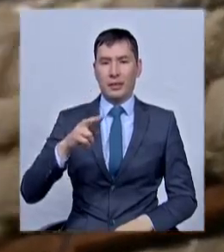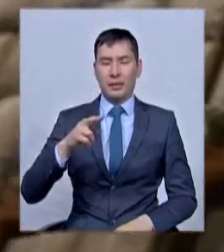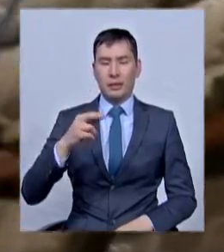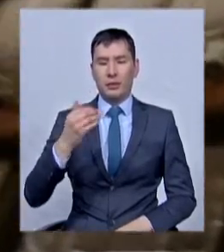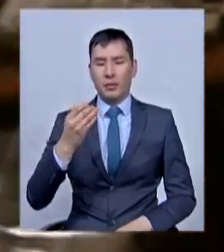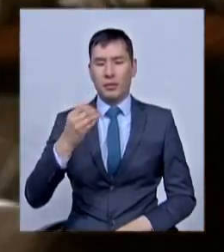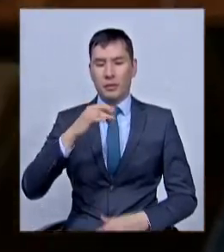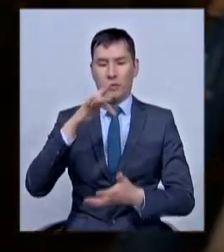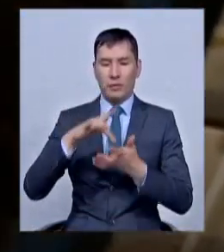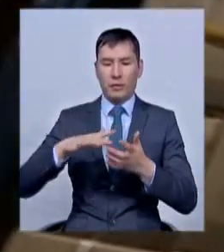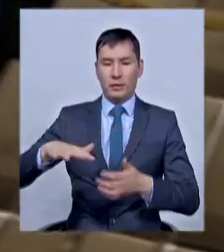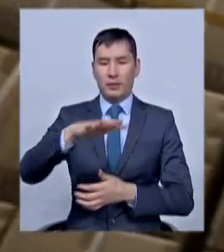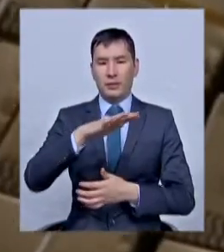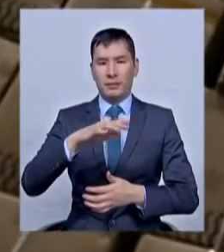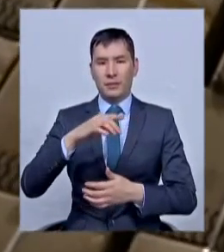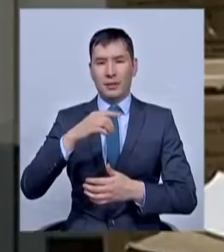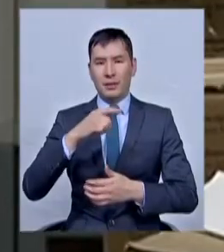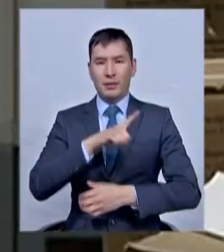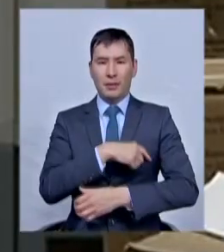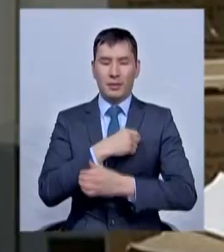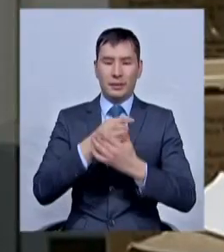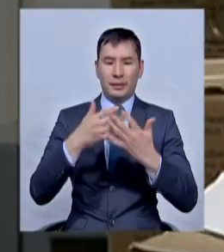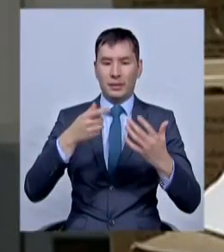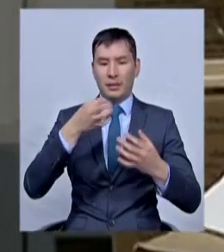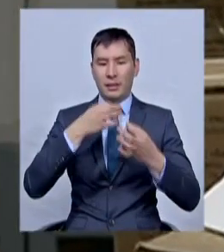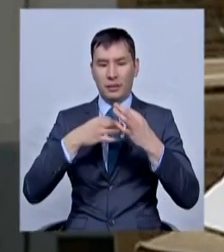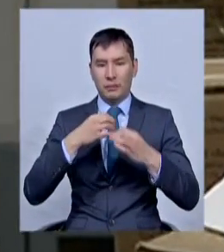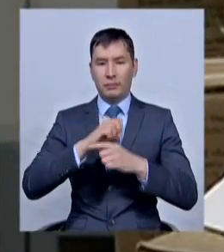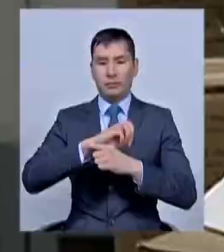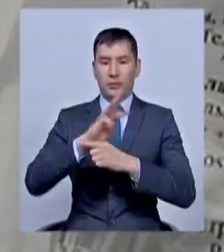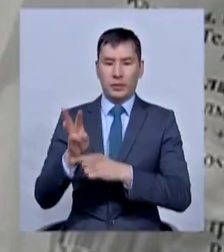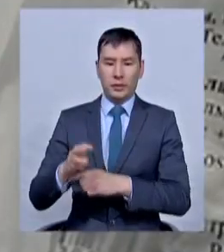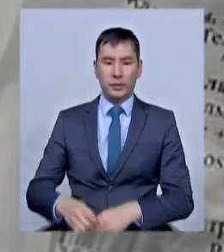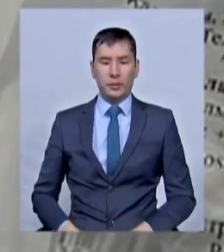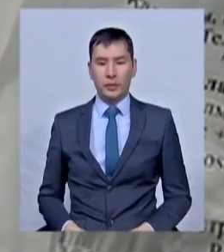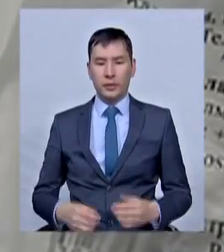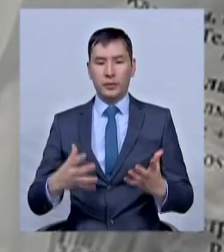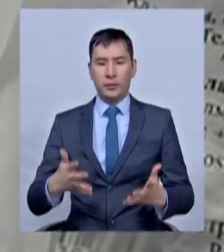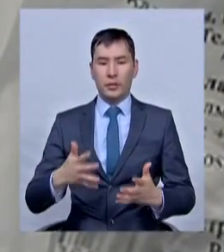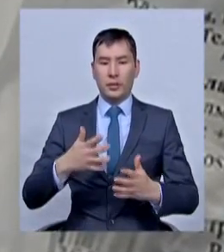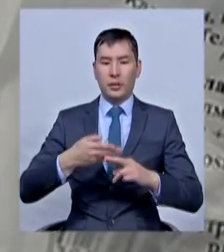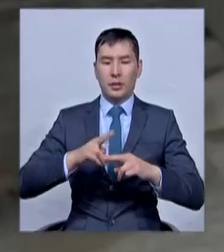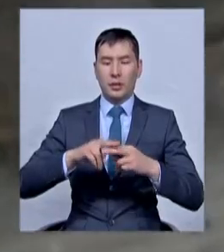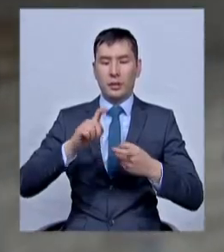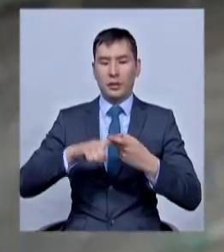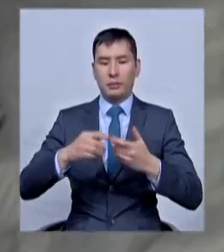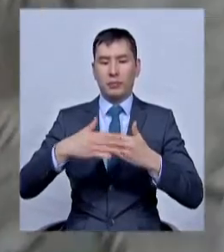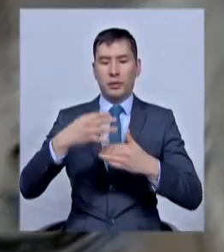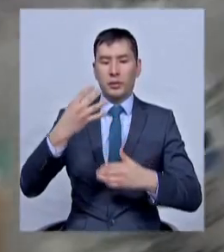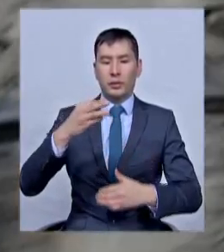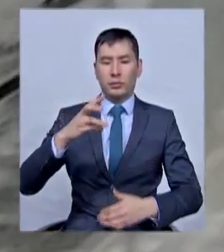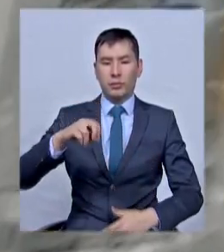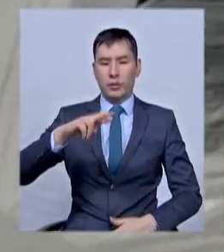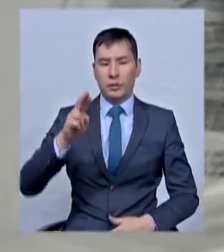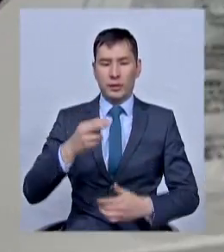ал қалғаны стационарлардағы дәрі-дәрмек пен қорғаныс құралдары қорын толтыруға жұмсалып жатыр. Тек дәріханаларға тиесілі 40 миллион дәрі-дәрмек